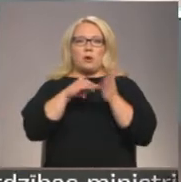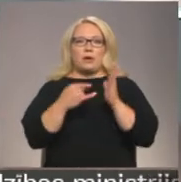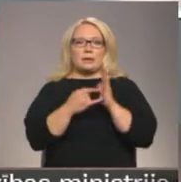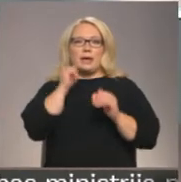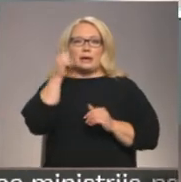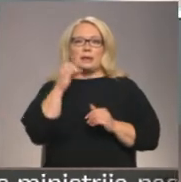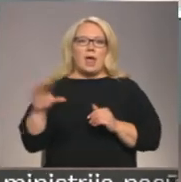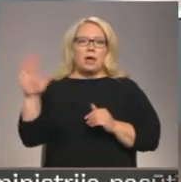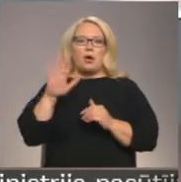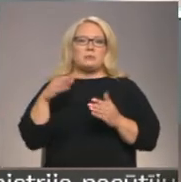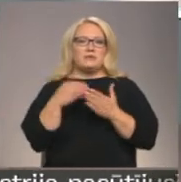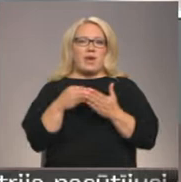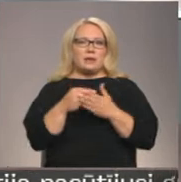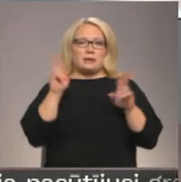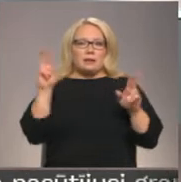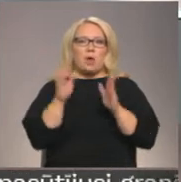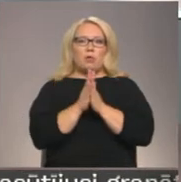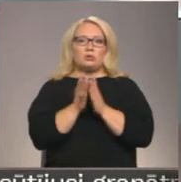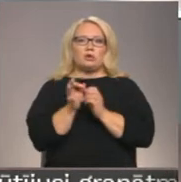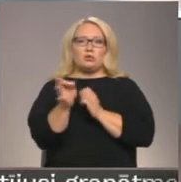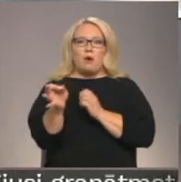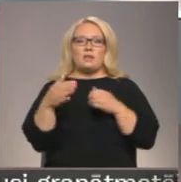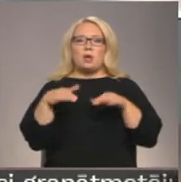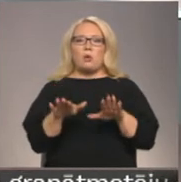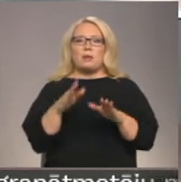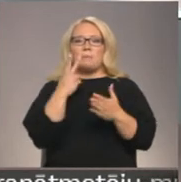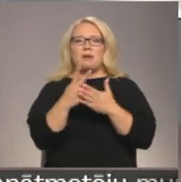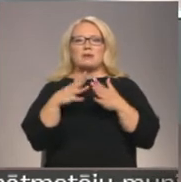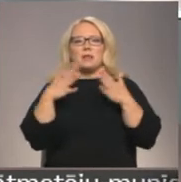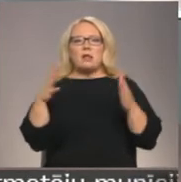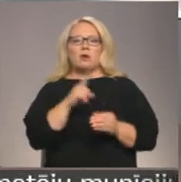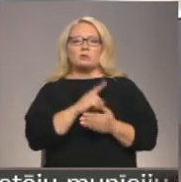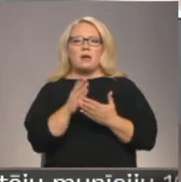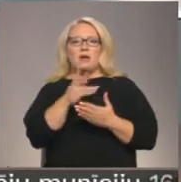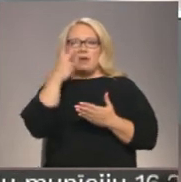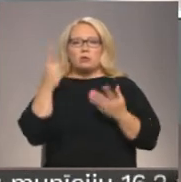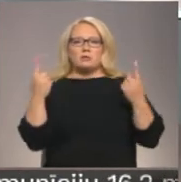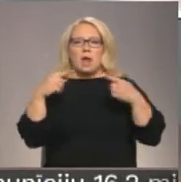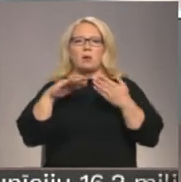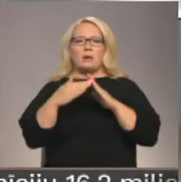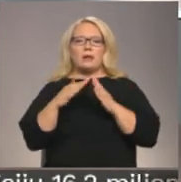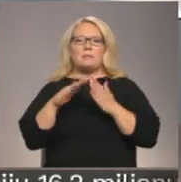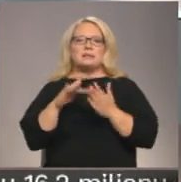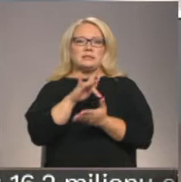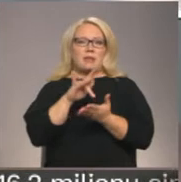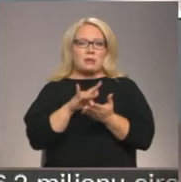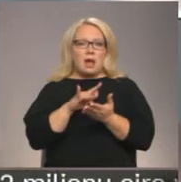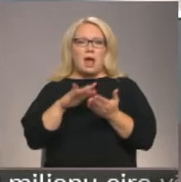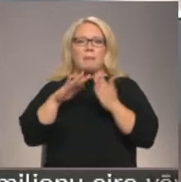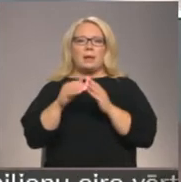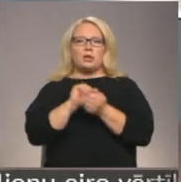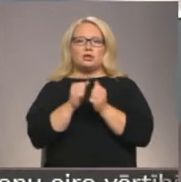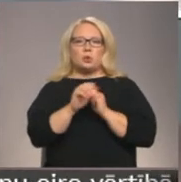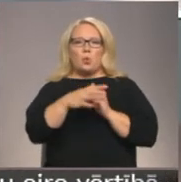Projektā Rīta Eiropas vērtības Ludzas novadā nolemts pievērst lielāku uzmanību viduslaiku pilī pilsētas centrā. Pilsrupis ir